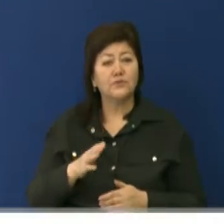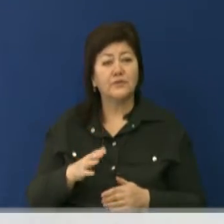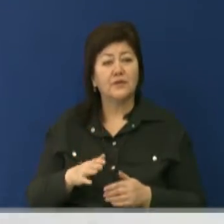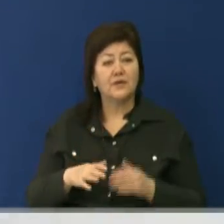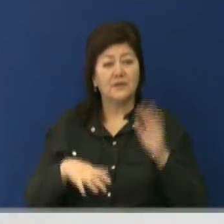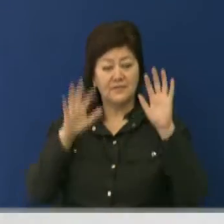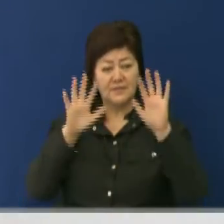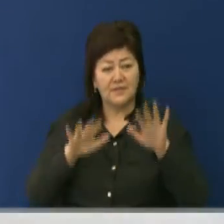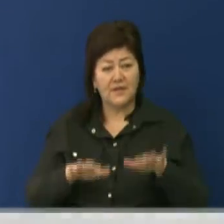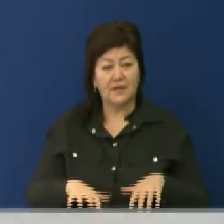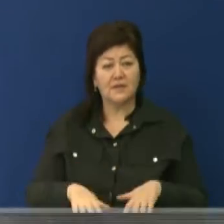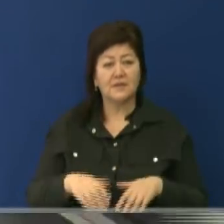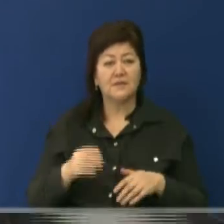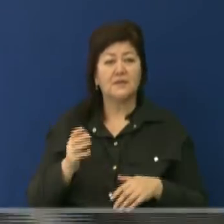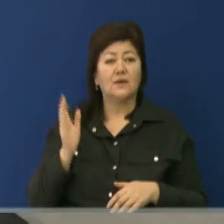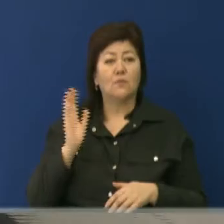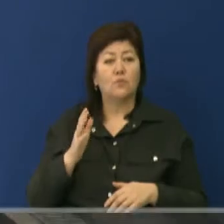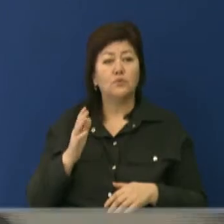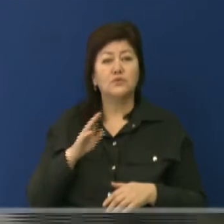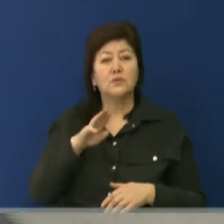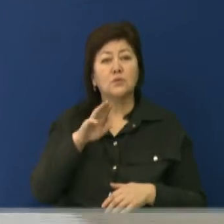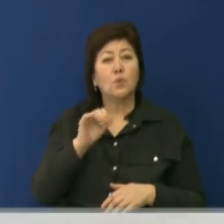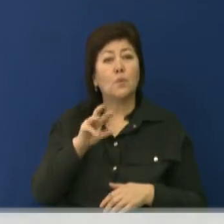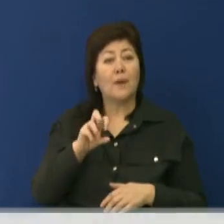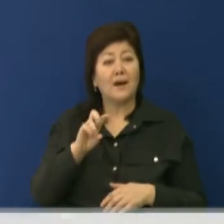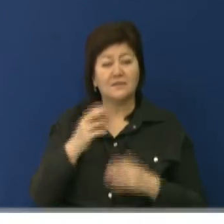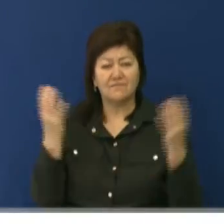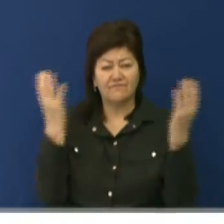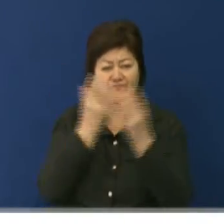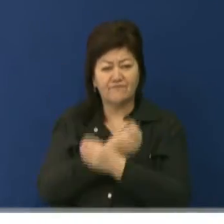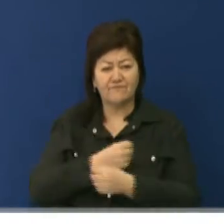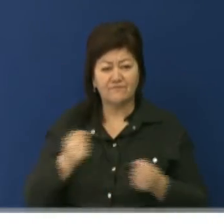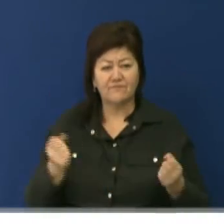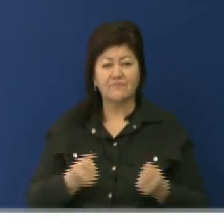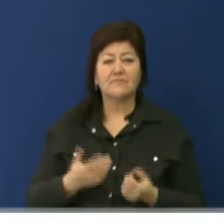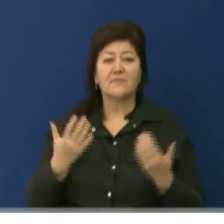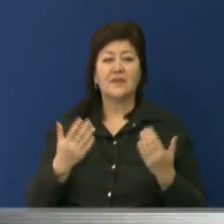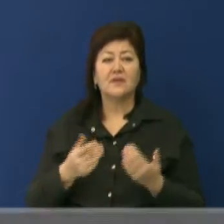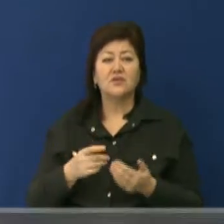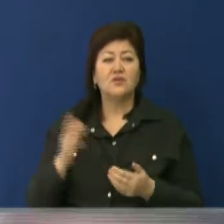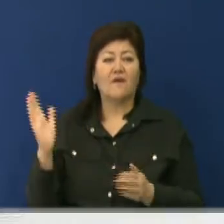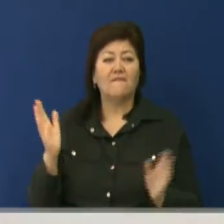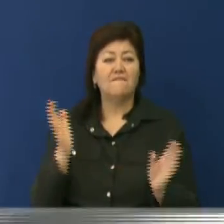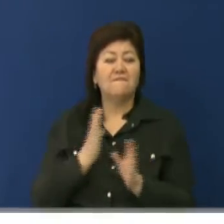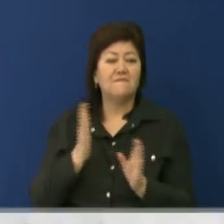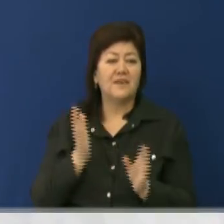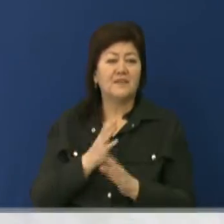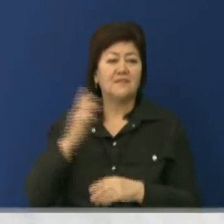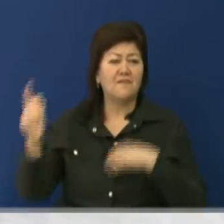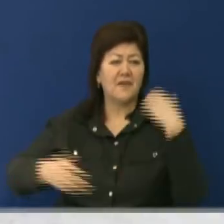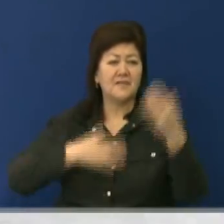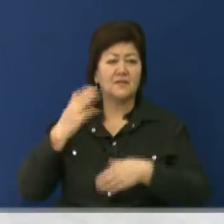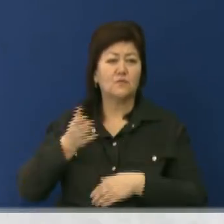жауады деп болжануда. Кей жерлерде бұрқасын соғып, тұман түседі. Оңтүстік-батыстан соққан желдің екпіні секундына 20 метрге дейін жетуі